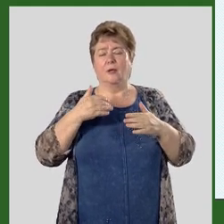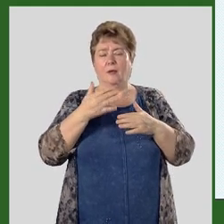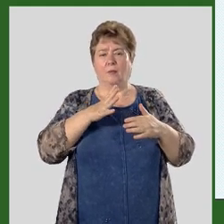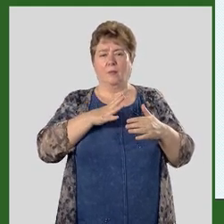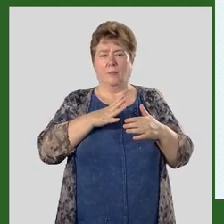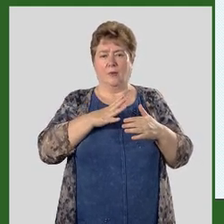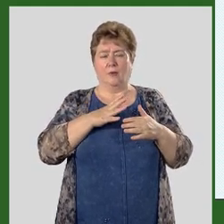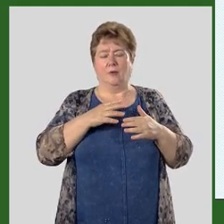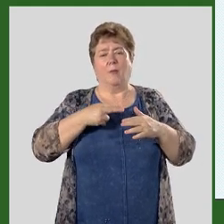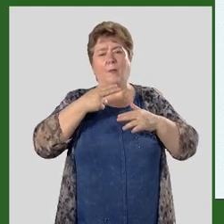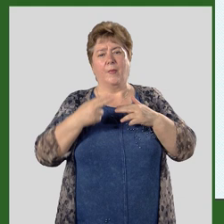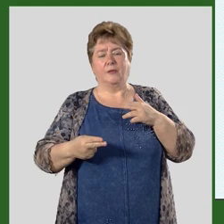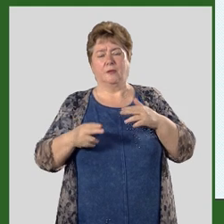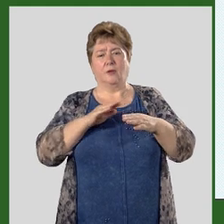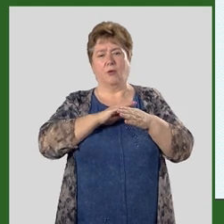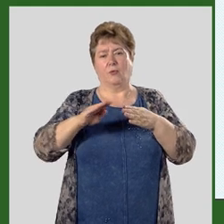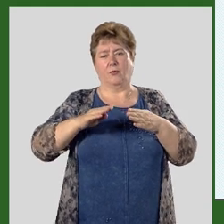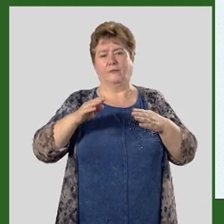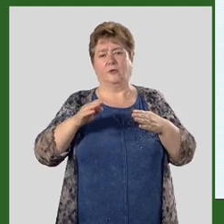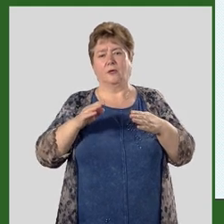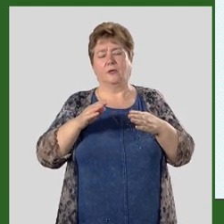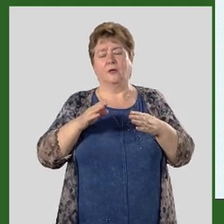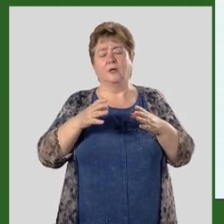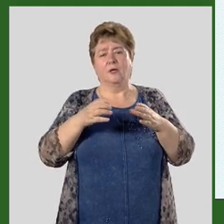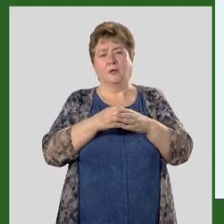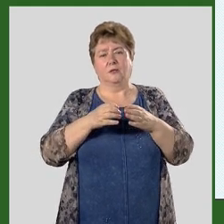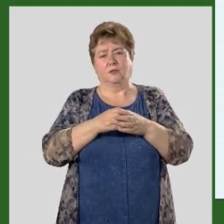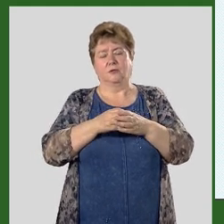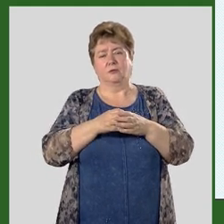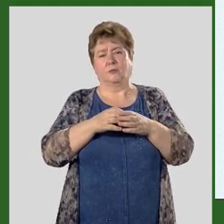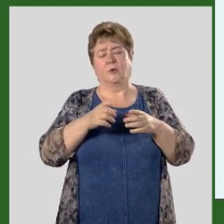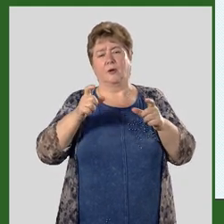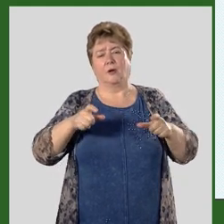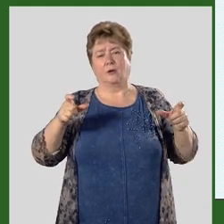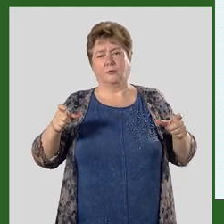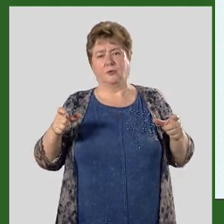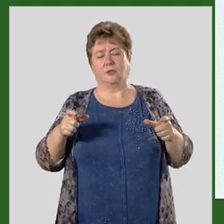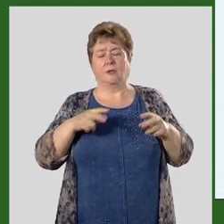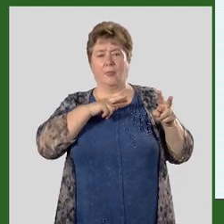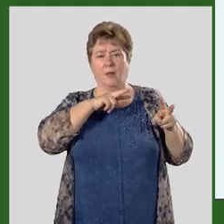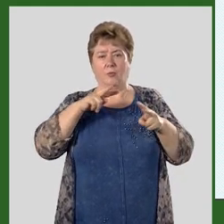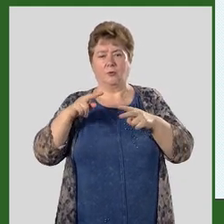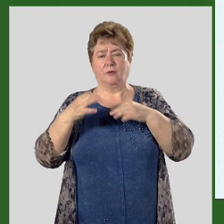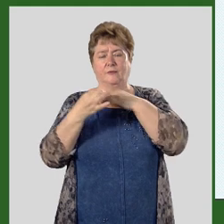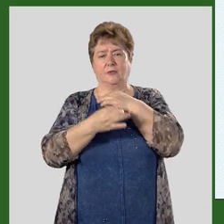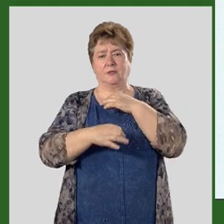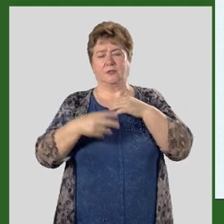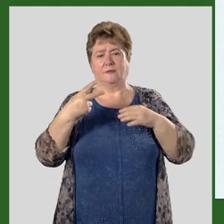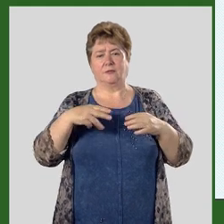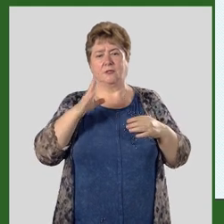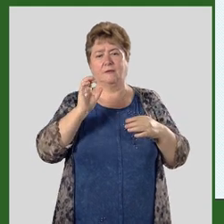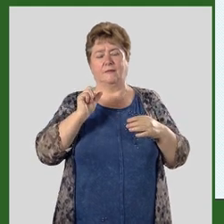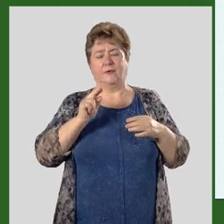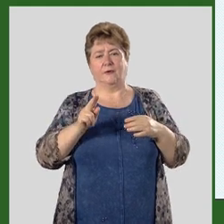отразилось и падение уровня жизни значительной части населения страны, наблюдаемое в конце 20